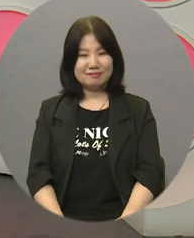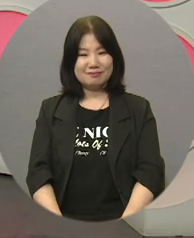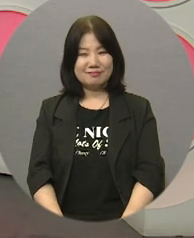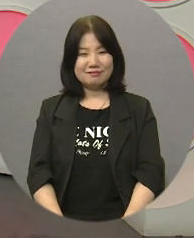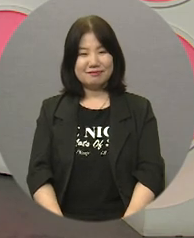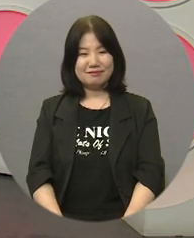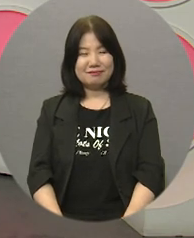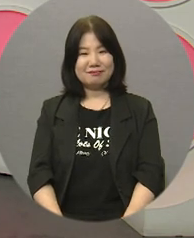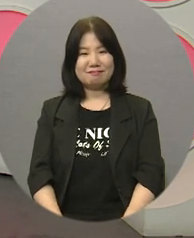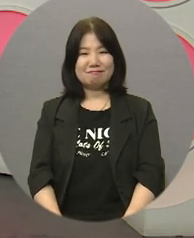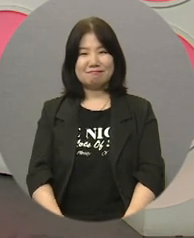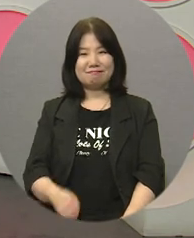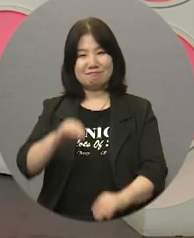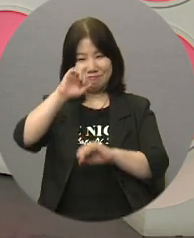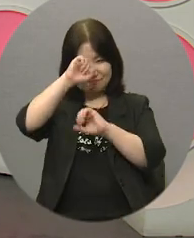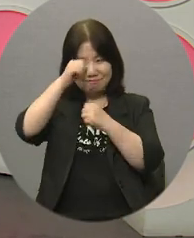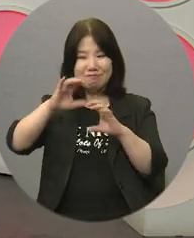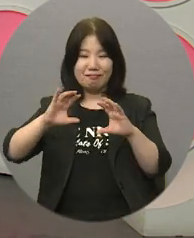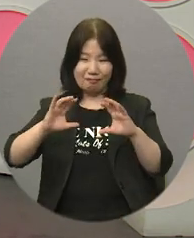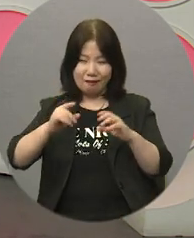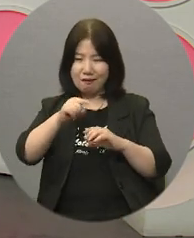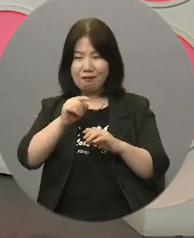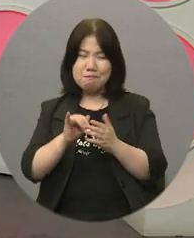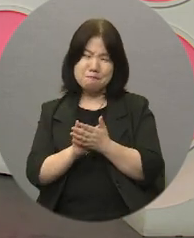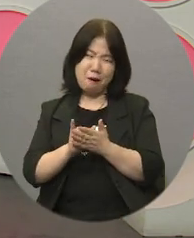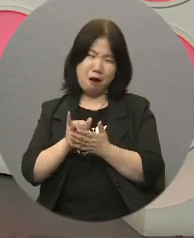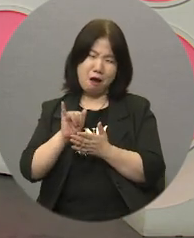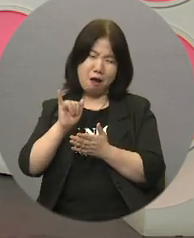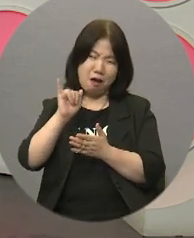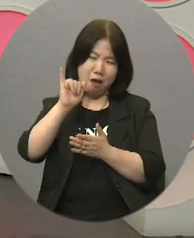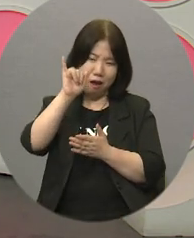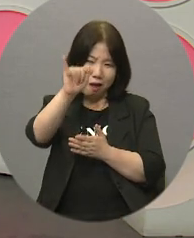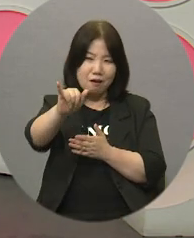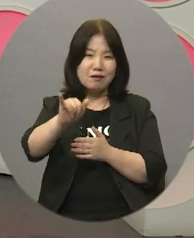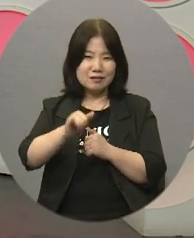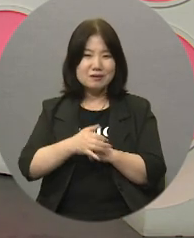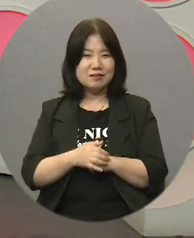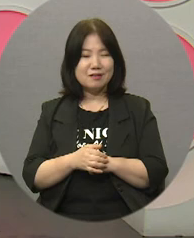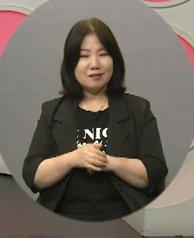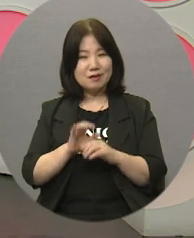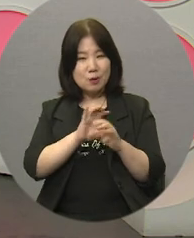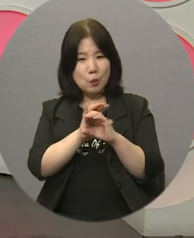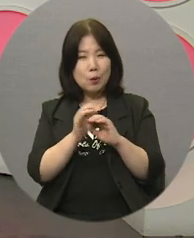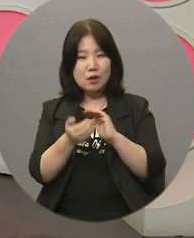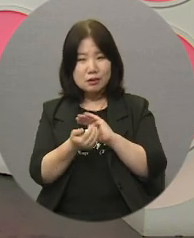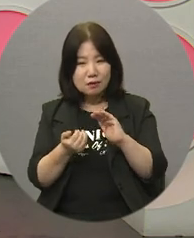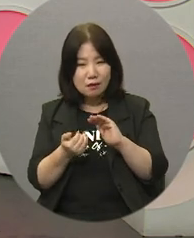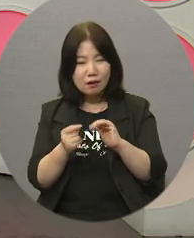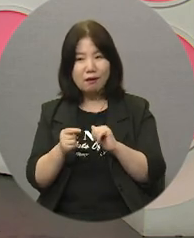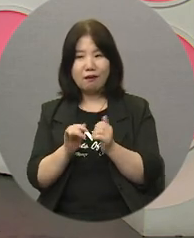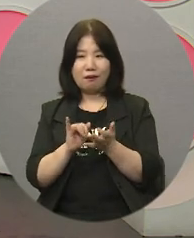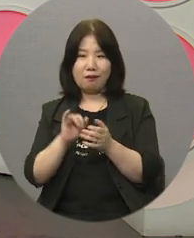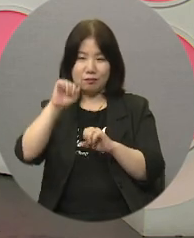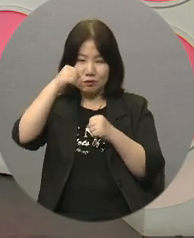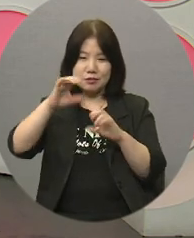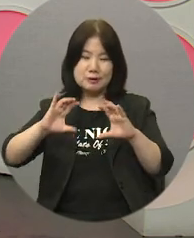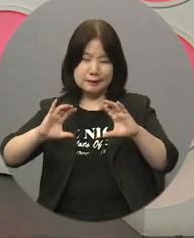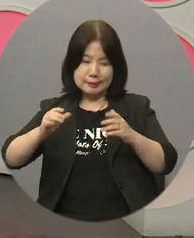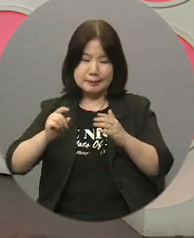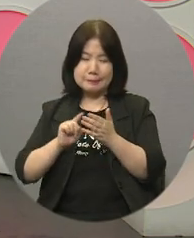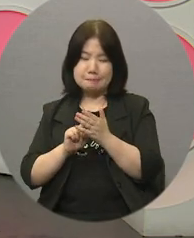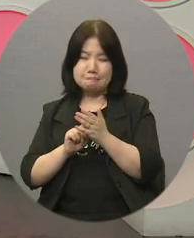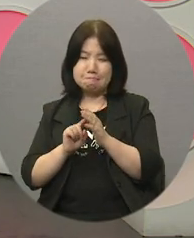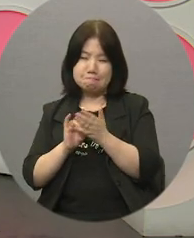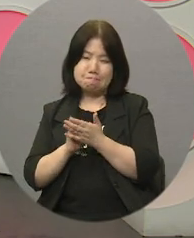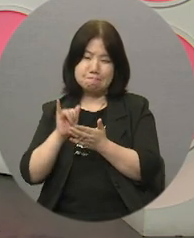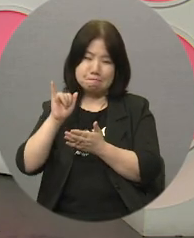끝. 아, 이태리. 이태리 멀죠, 그죠? 이태리. 그러게요. 아, 코로나 전에 이제 이렇게 그 이태리를 가서 또